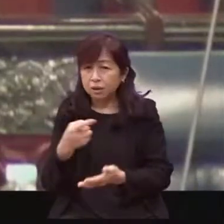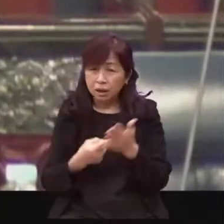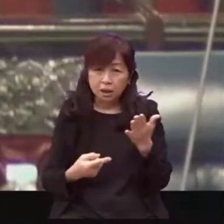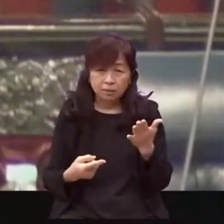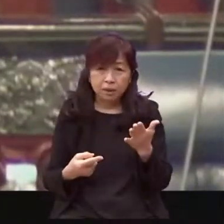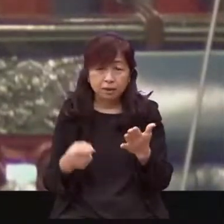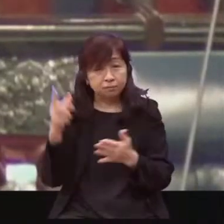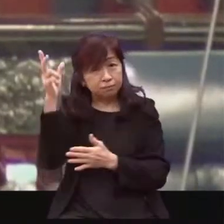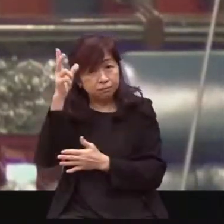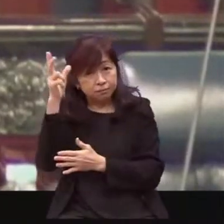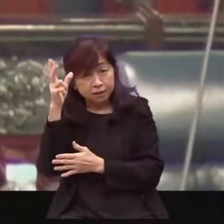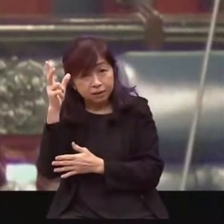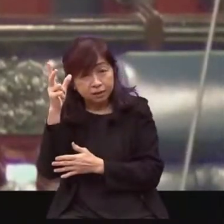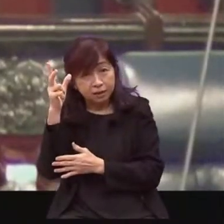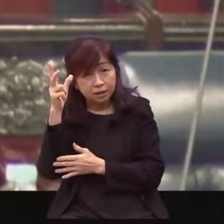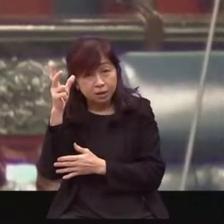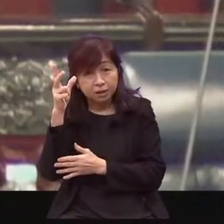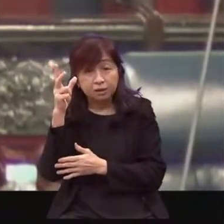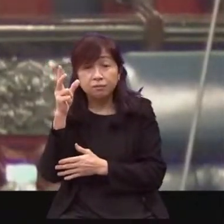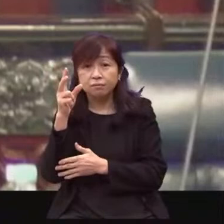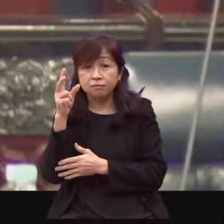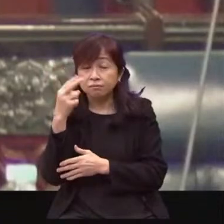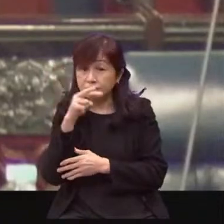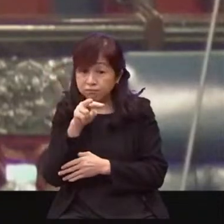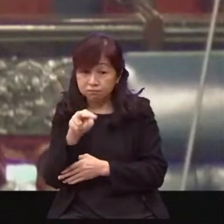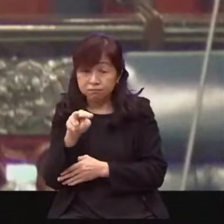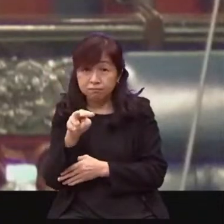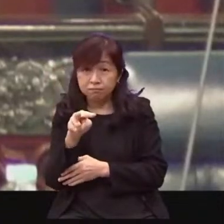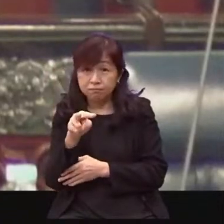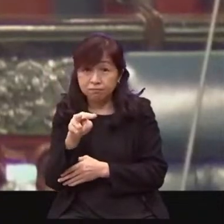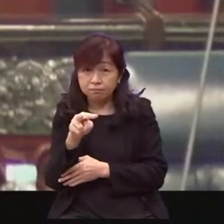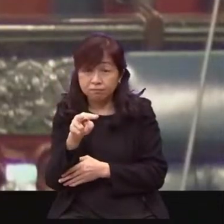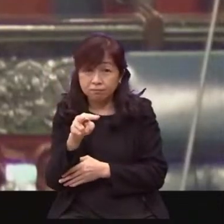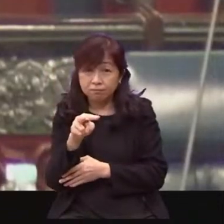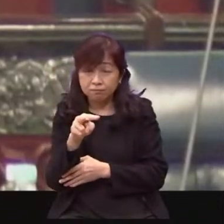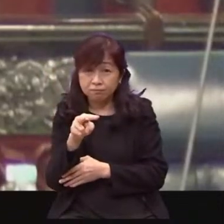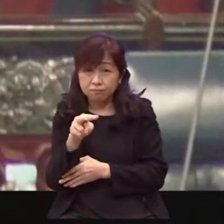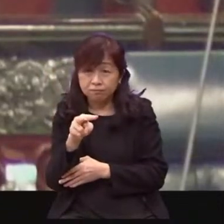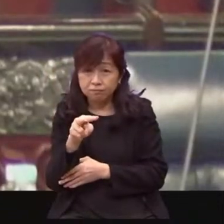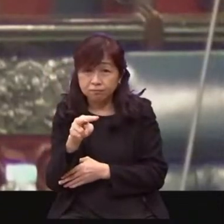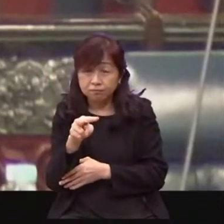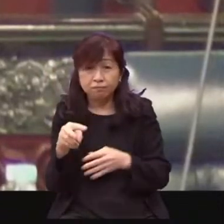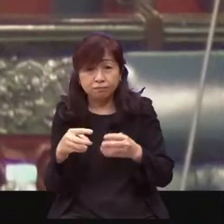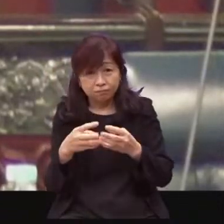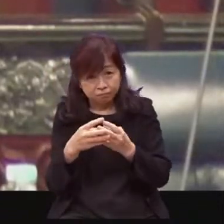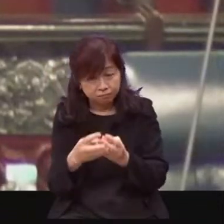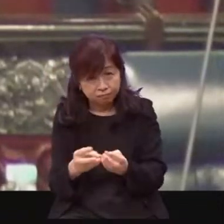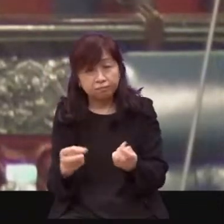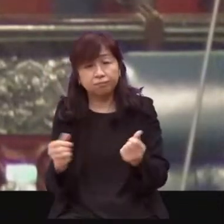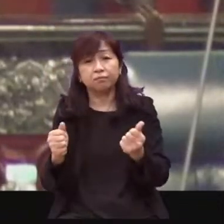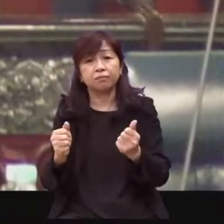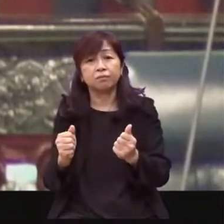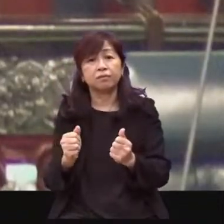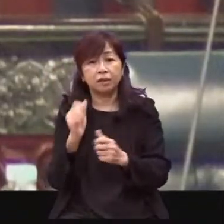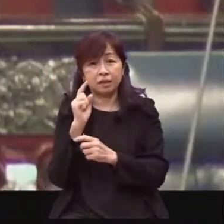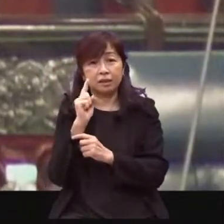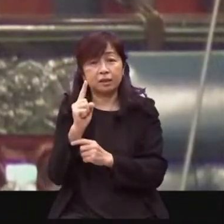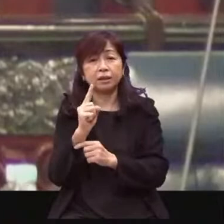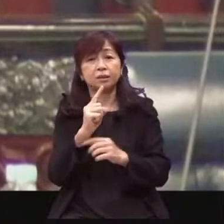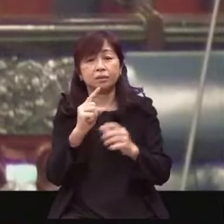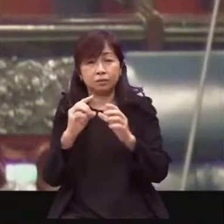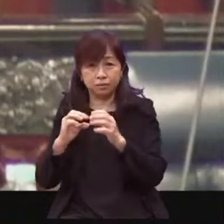kerajaan melihat ada potensi untuk menyelaras di bawah satu perbedaan terima kasih